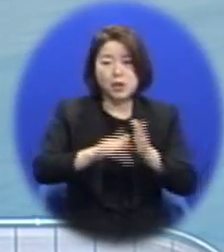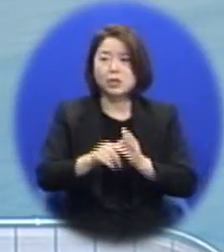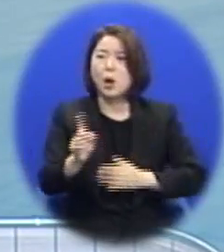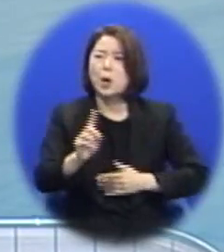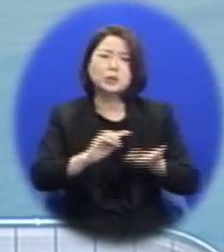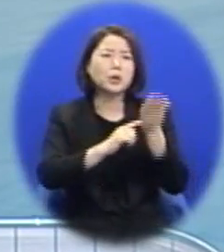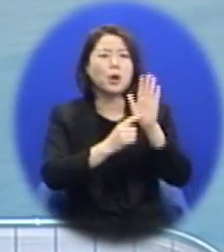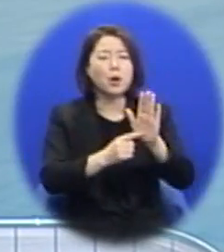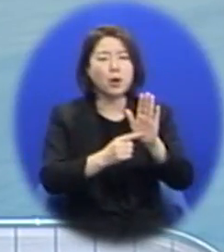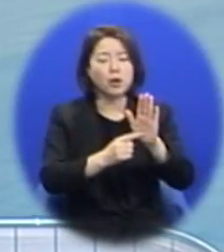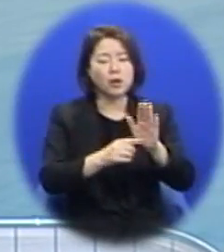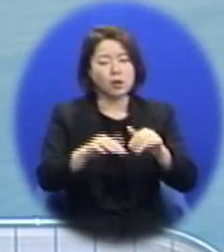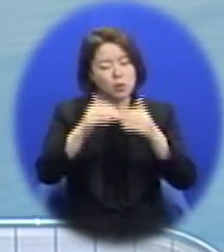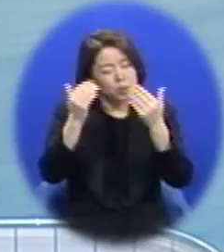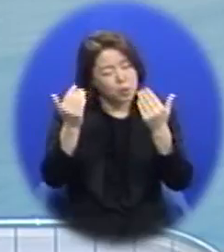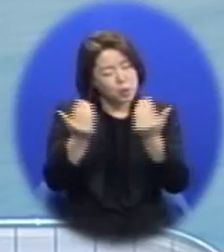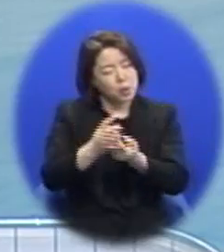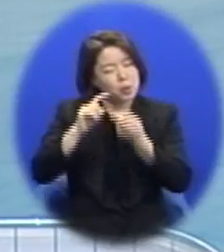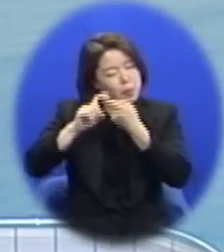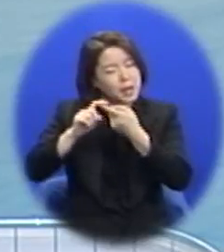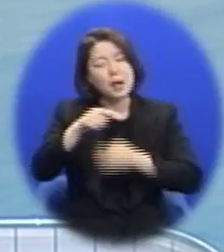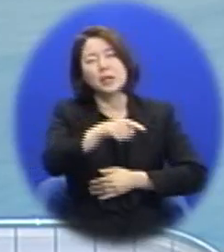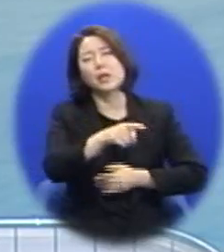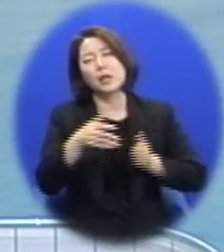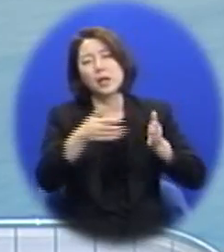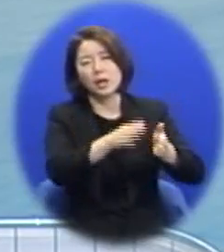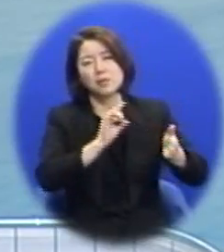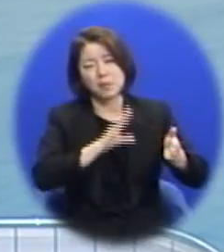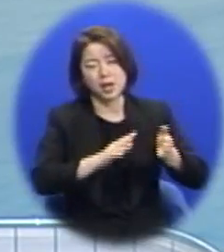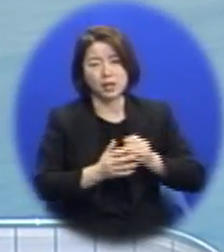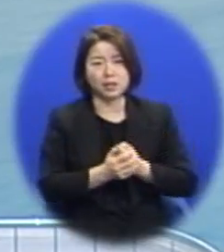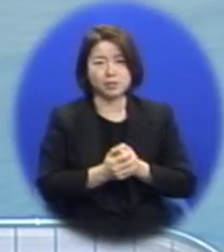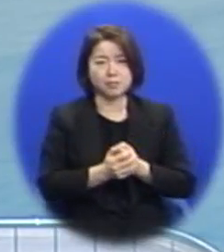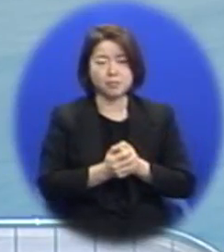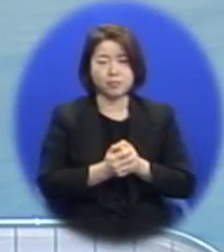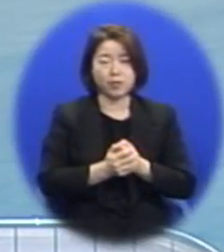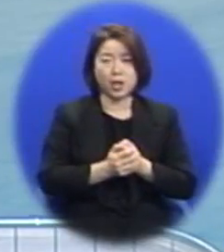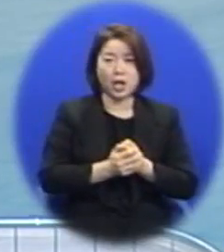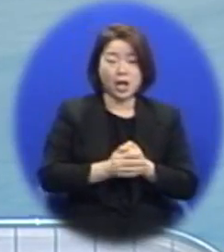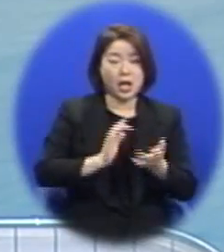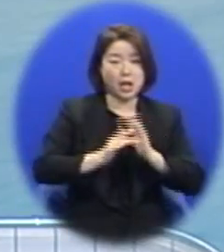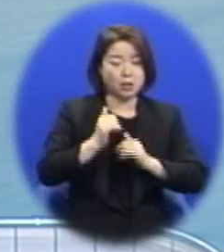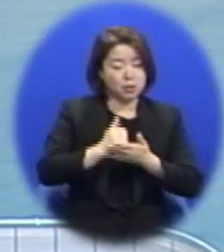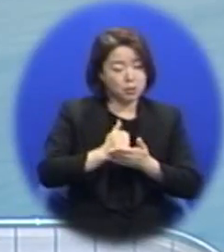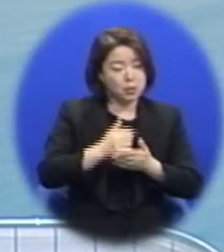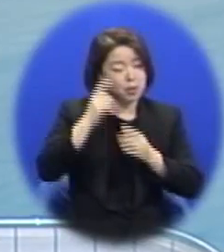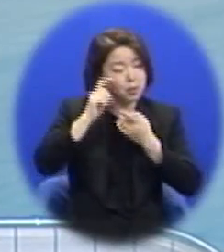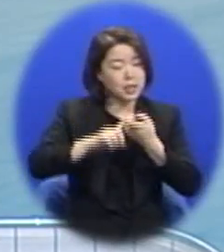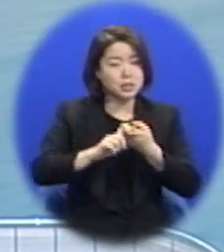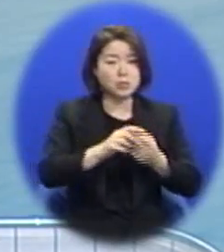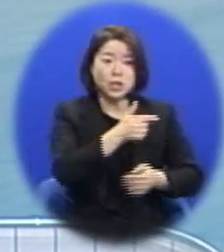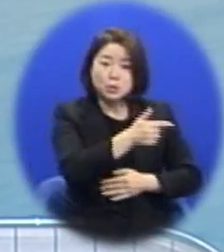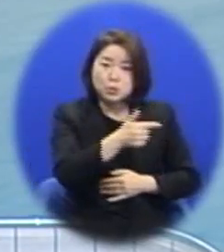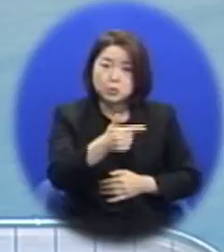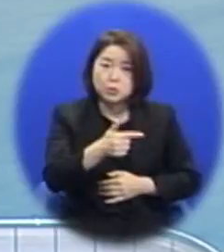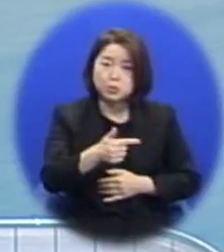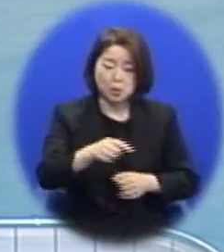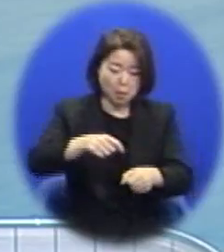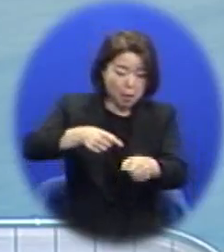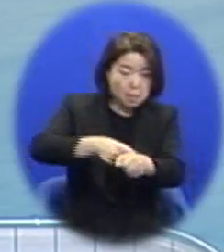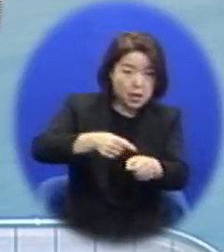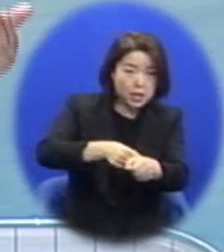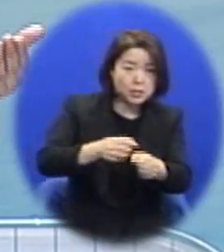온통 관심이 거기에 있어요. 여러분, 요한계시록은 666이나 베리칩이나 또는 무슨